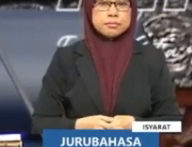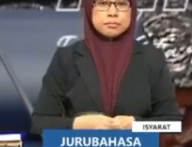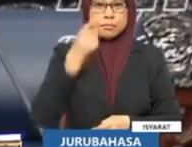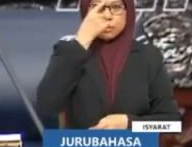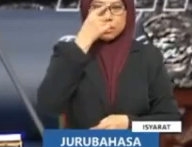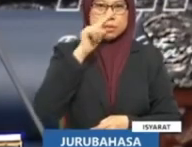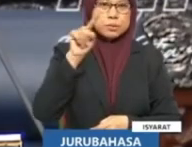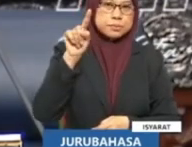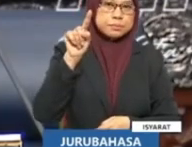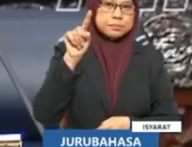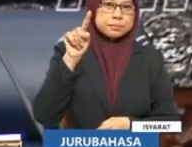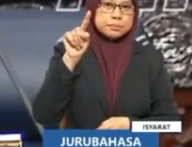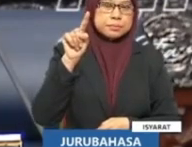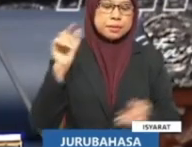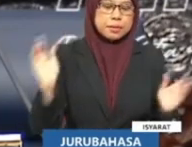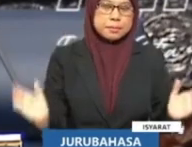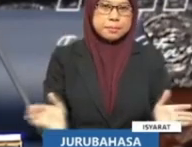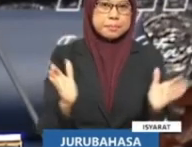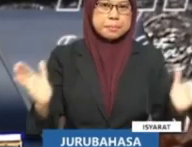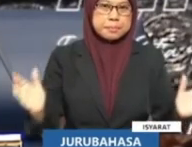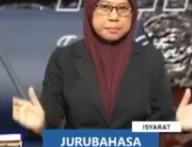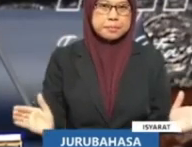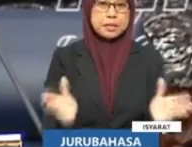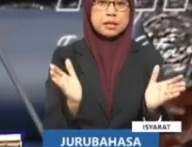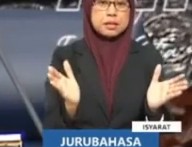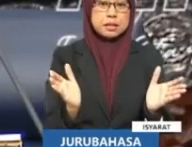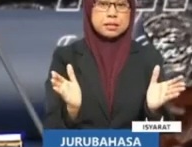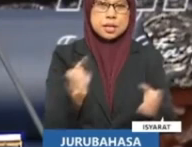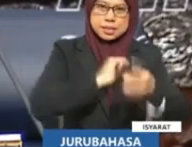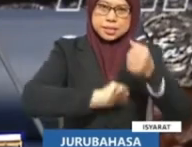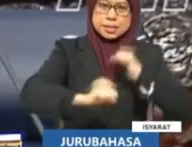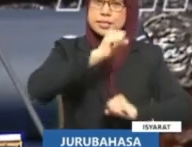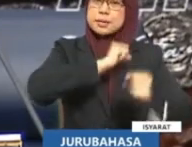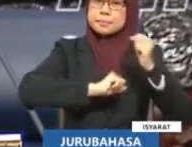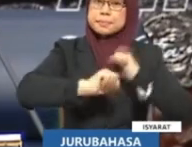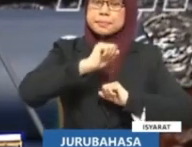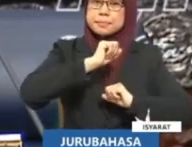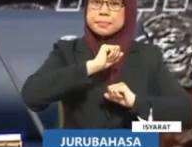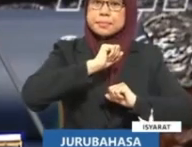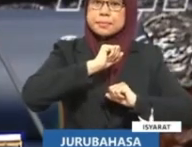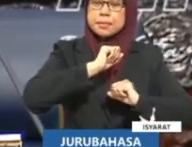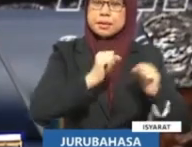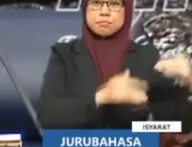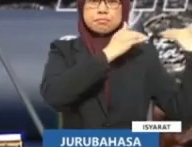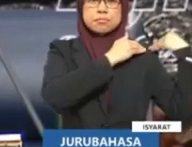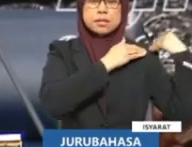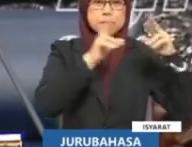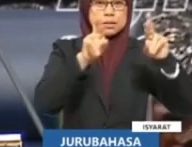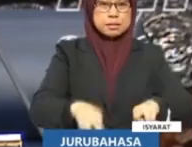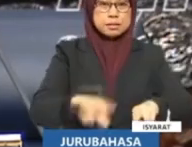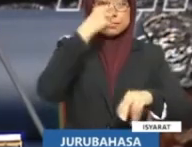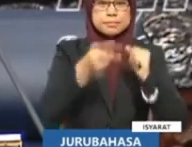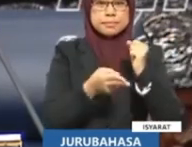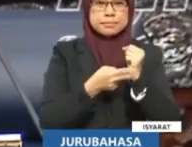bagi menggalakkan sikap atau apa nih peranan rakyat